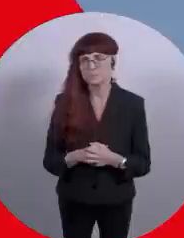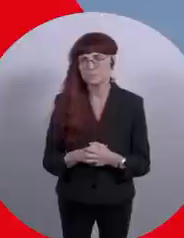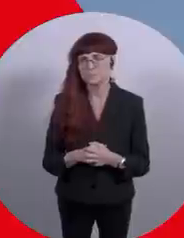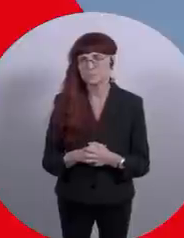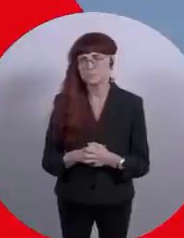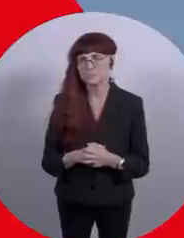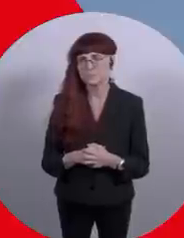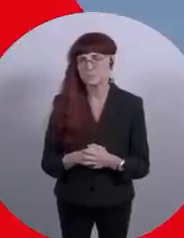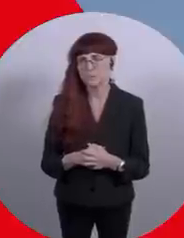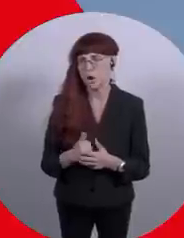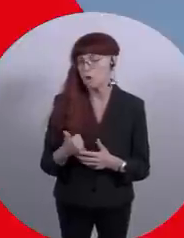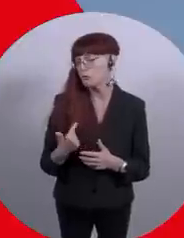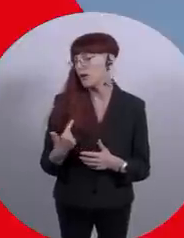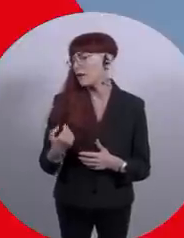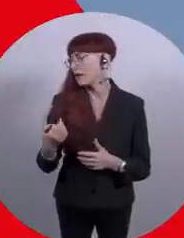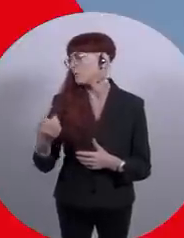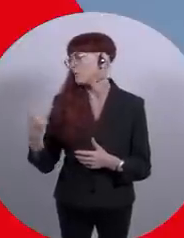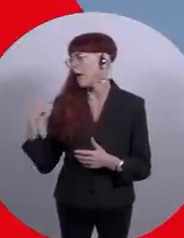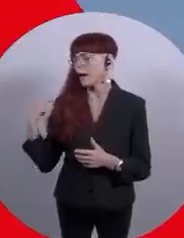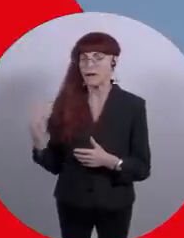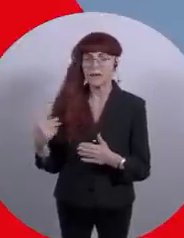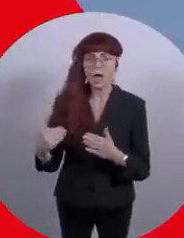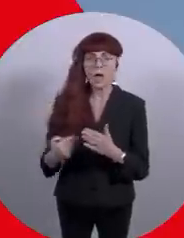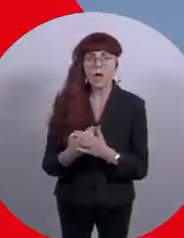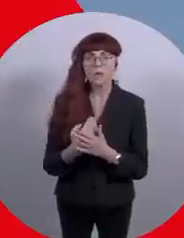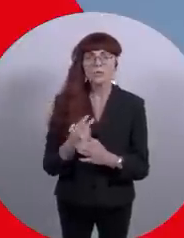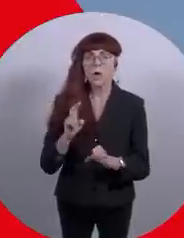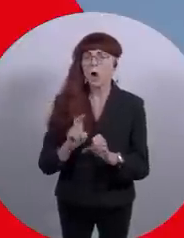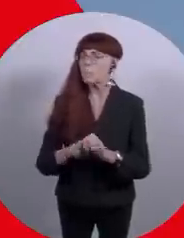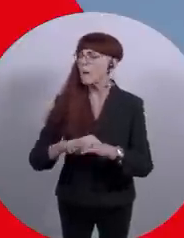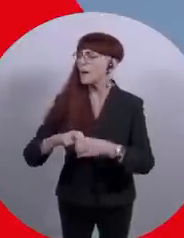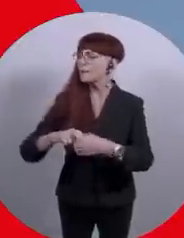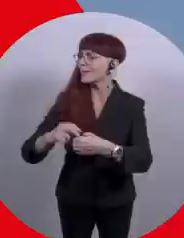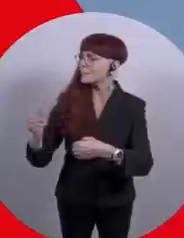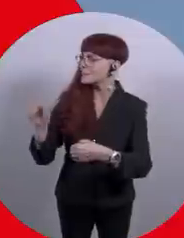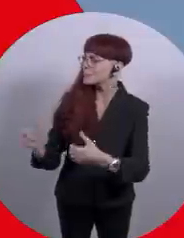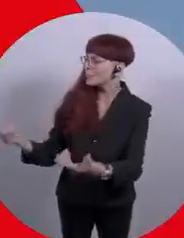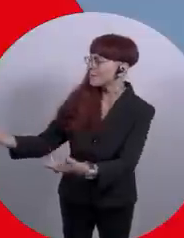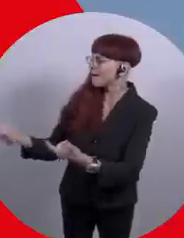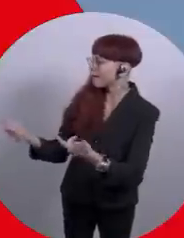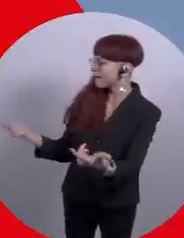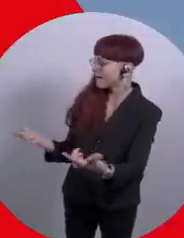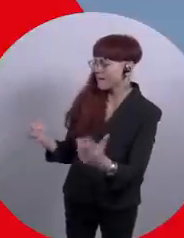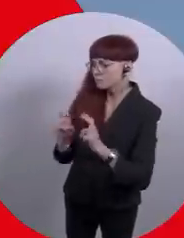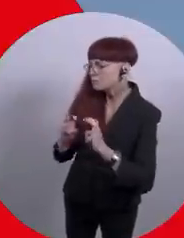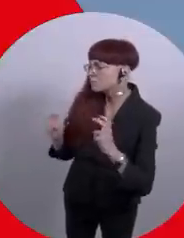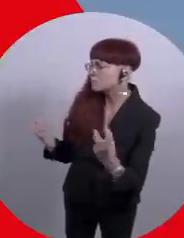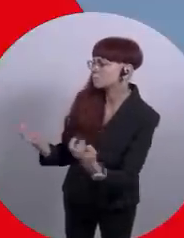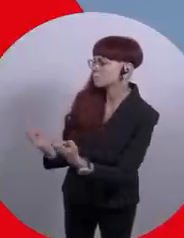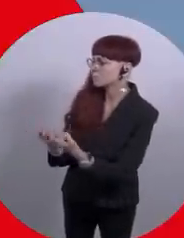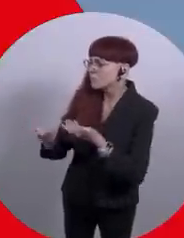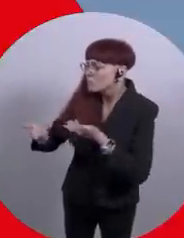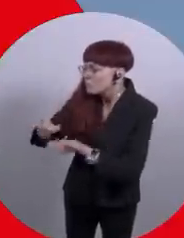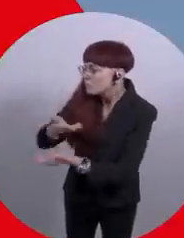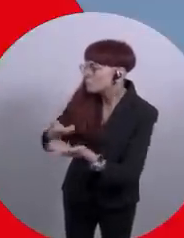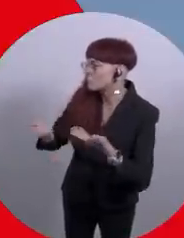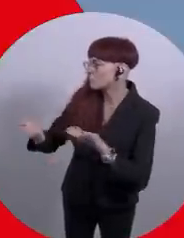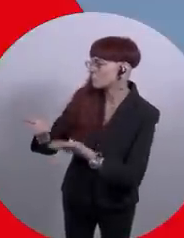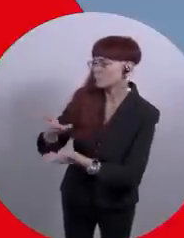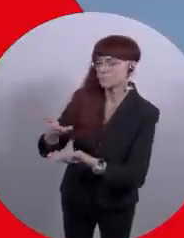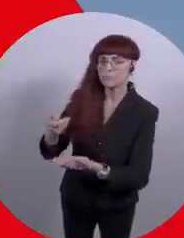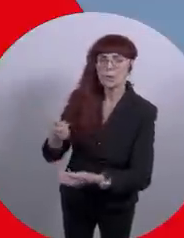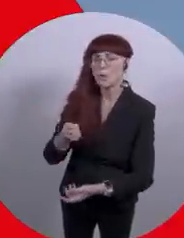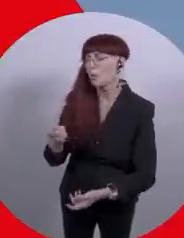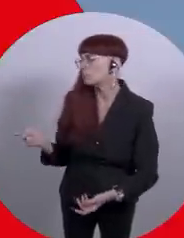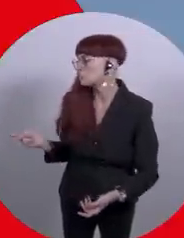wir haben vor Ort alle unsere neue getretenen eingeladen gehabt hatten sie zusammen haben sie miteinander der